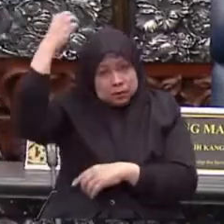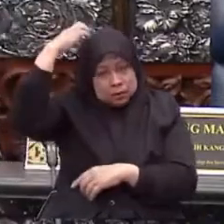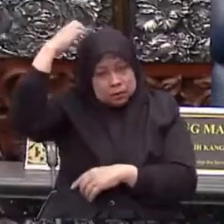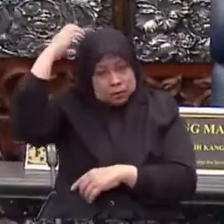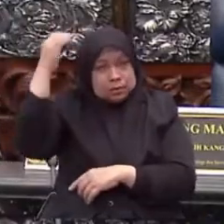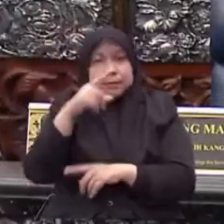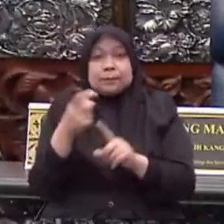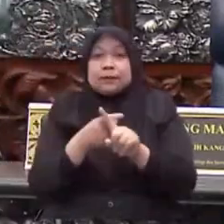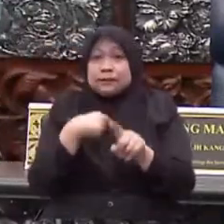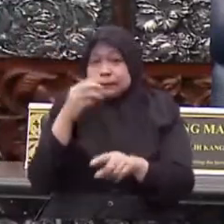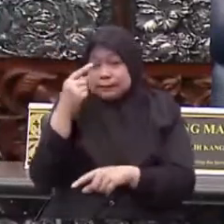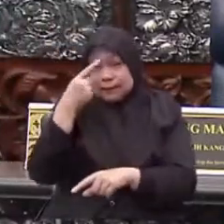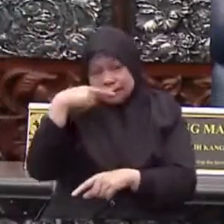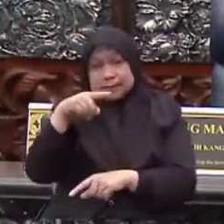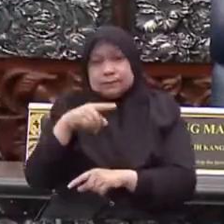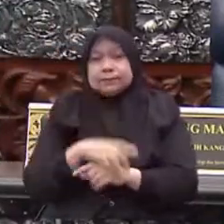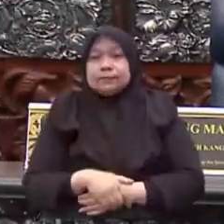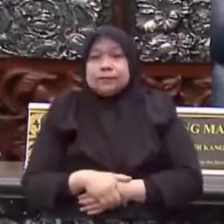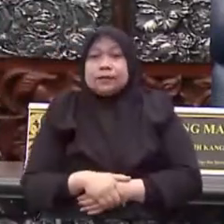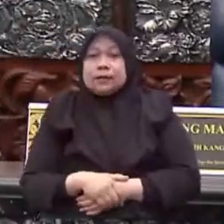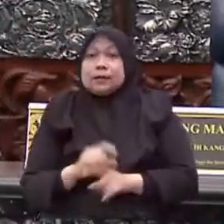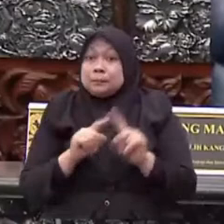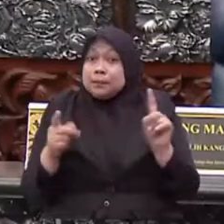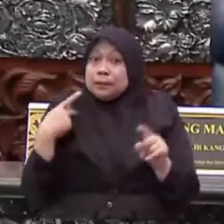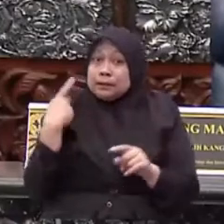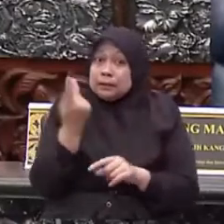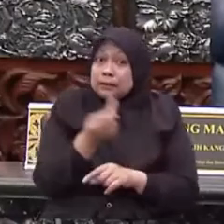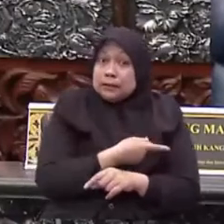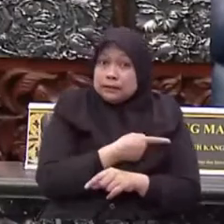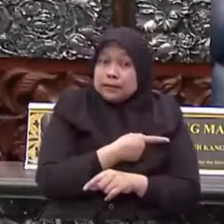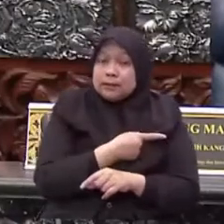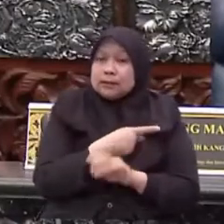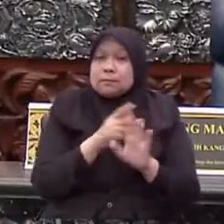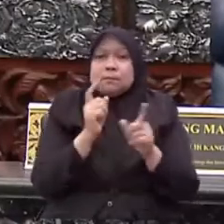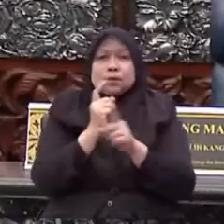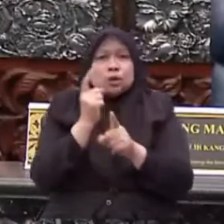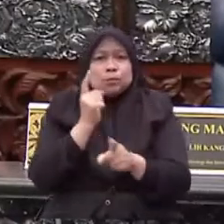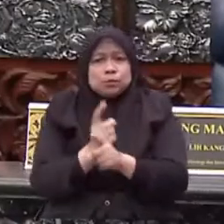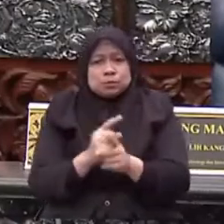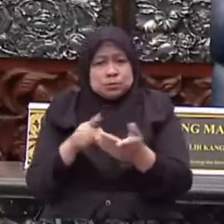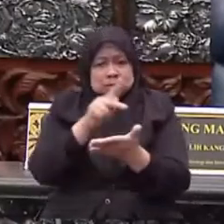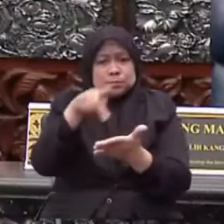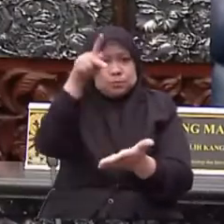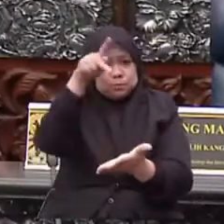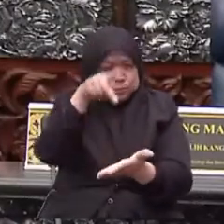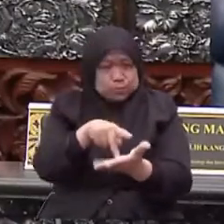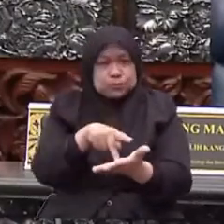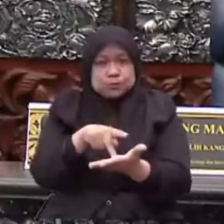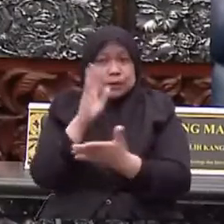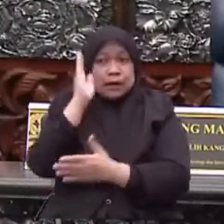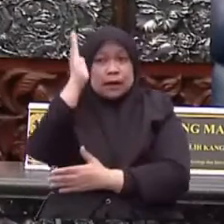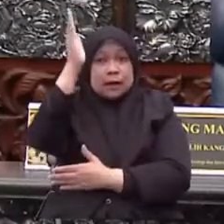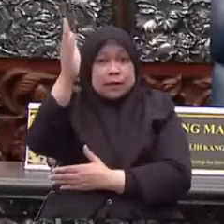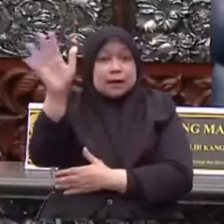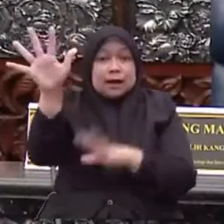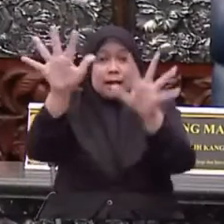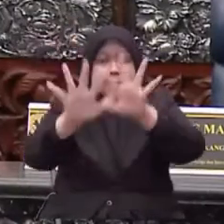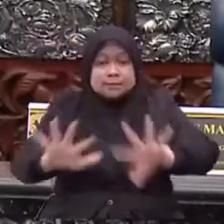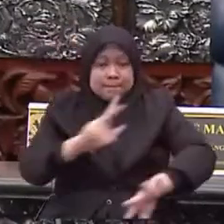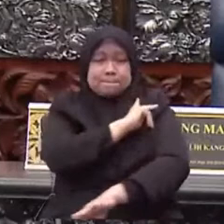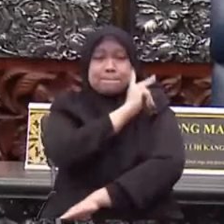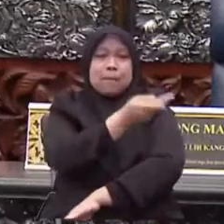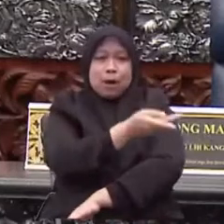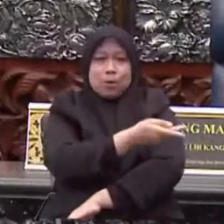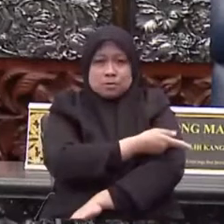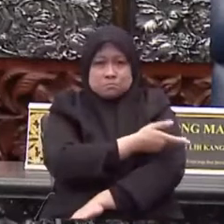menurut si Thailand cuma apa yang kita perlu buat untuk kita benar-benar menjadi pusat apa yang dikatakan satu hari nanti Asian power